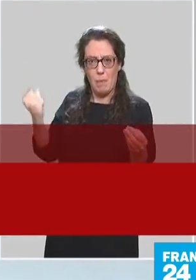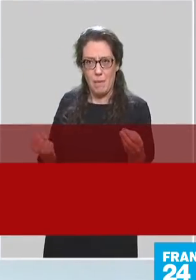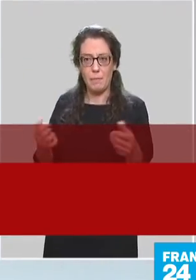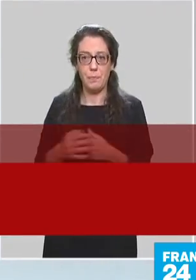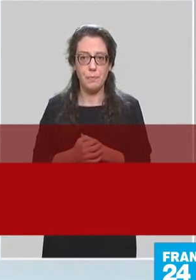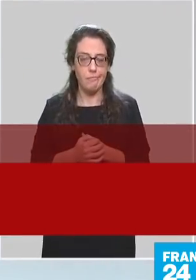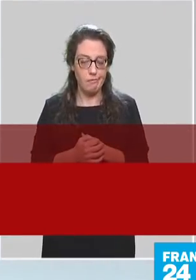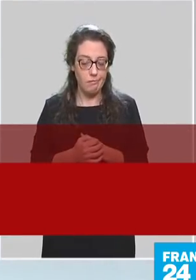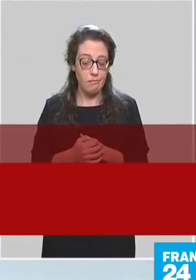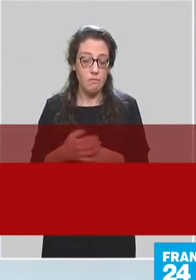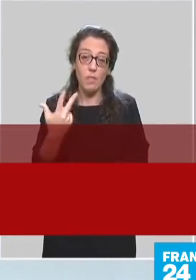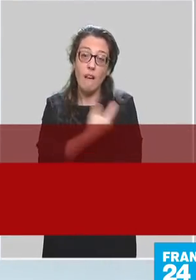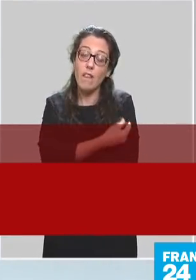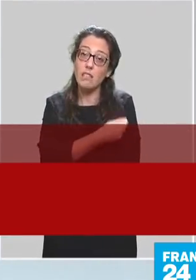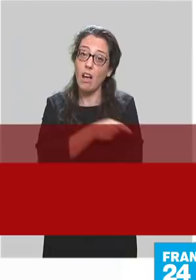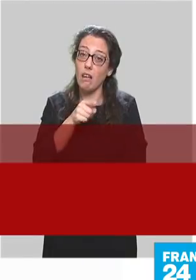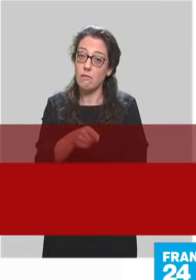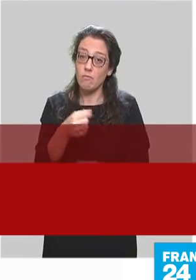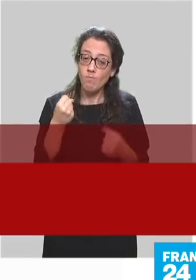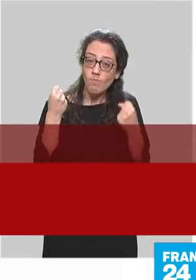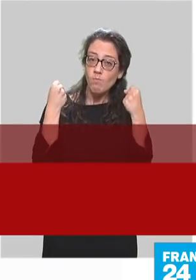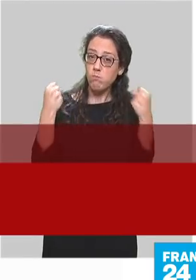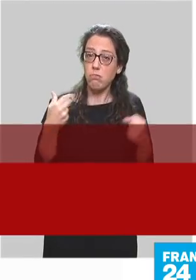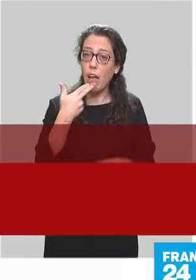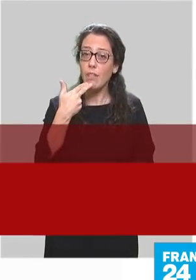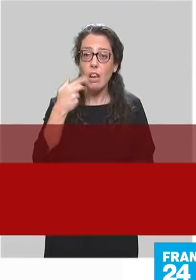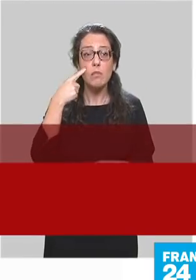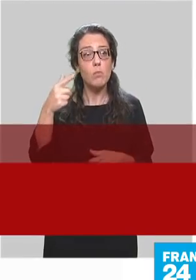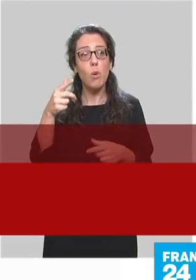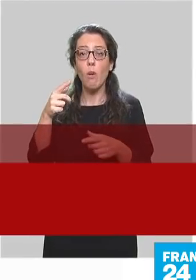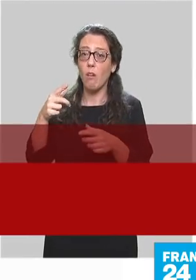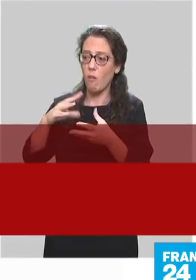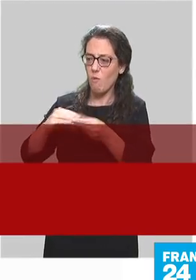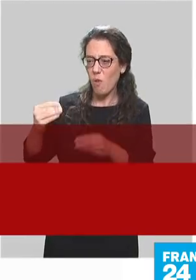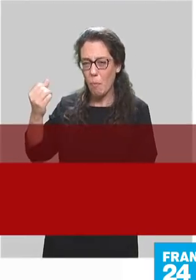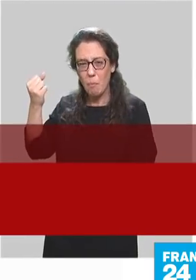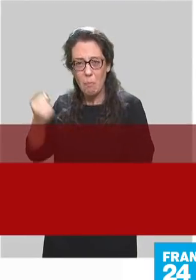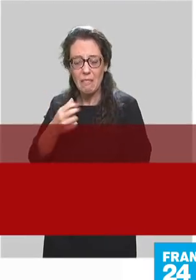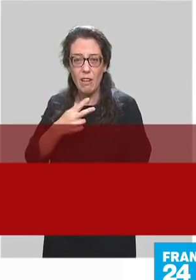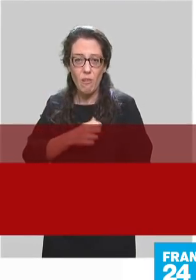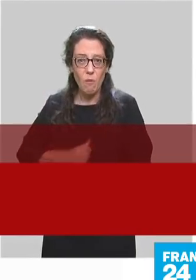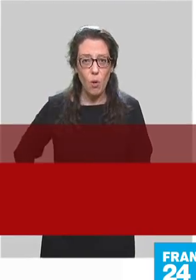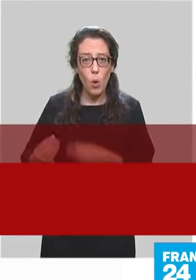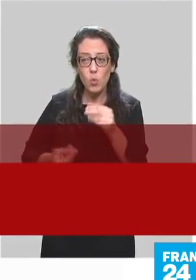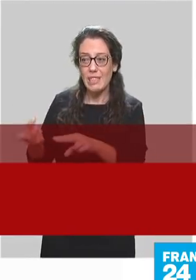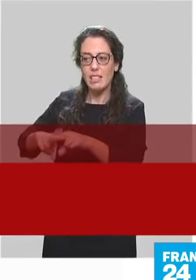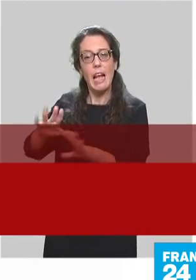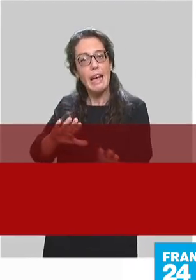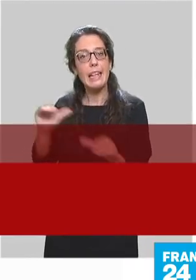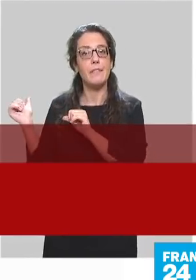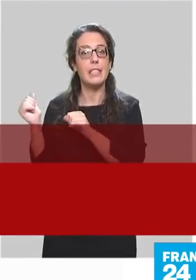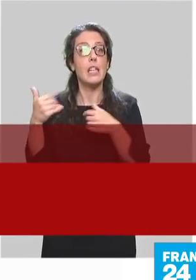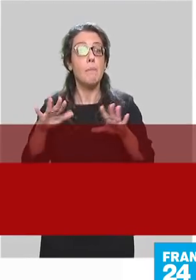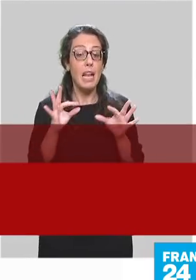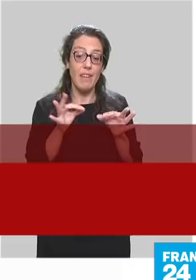est une arme très efficace pour réduire le risque de formes graves ou de décès, mais son efficacité, notamment contre la